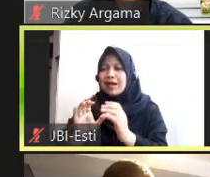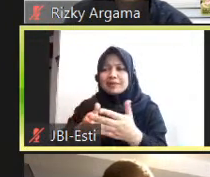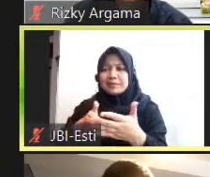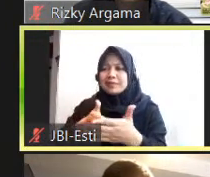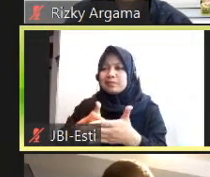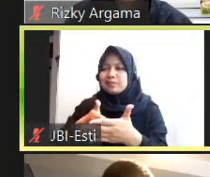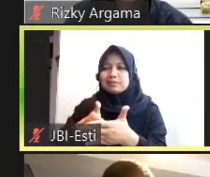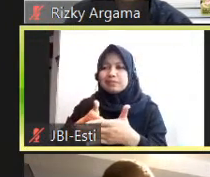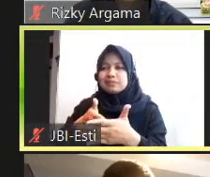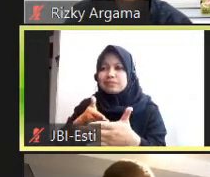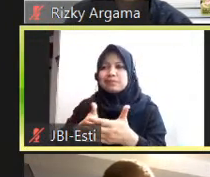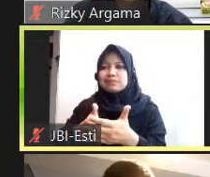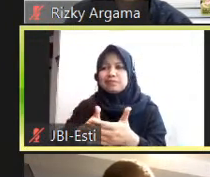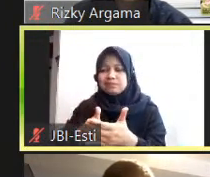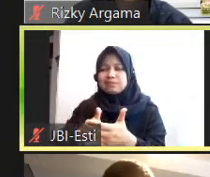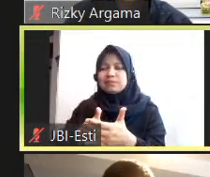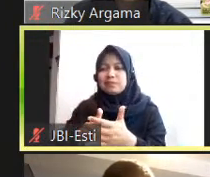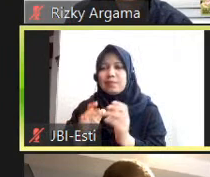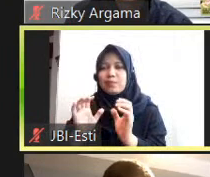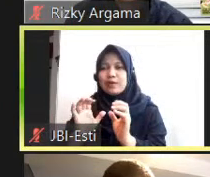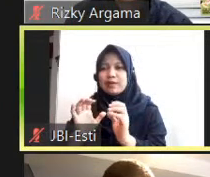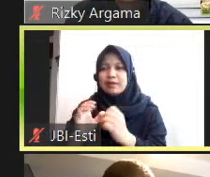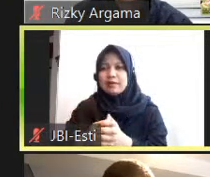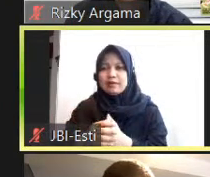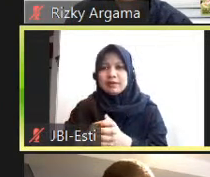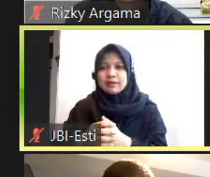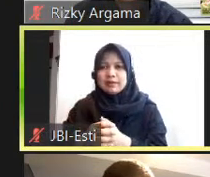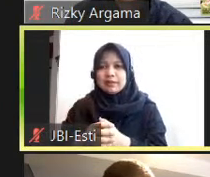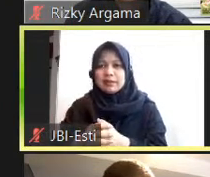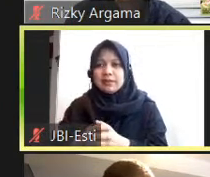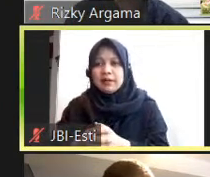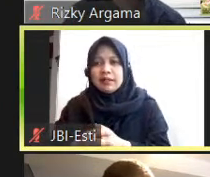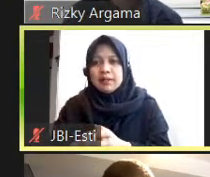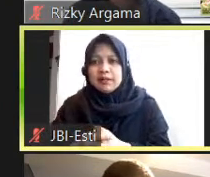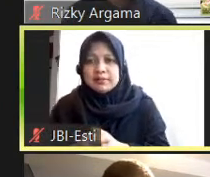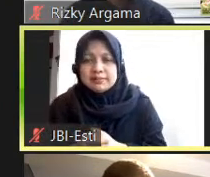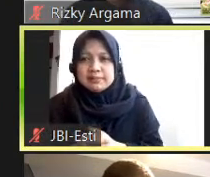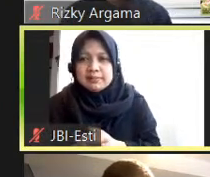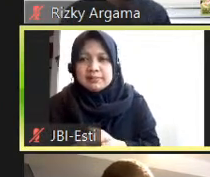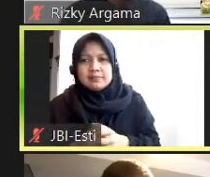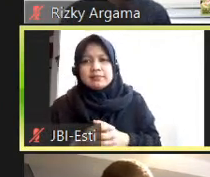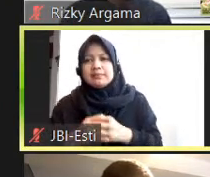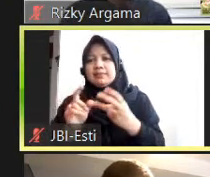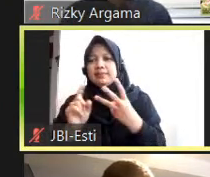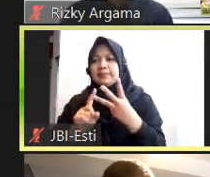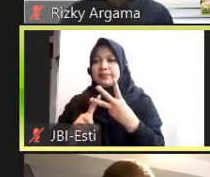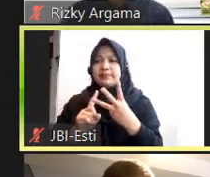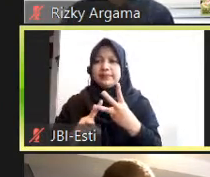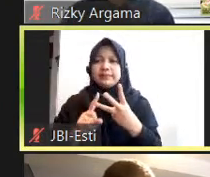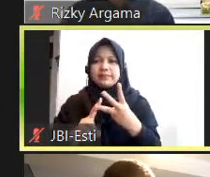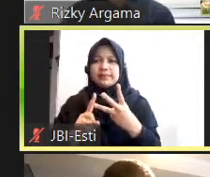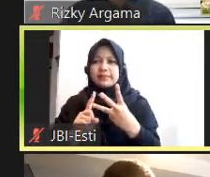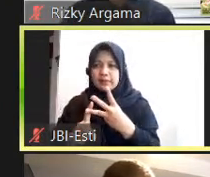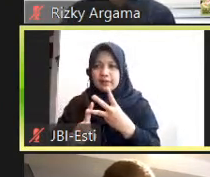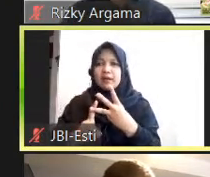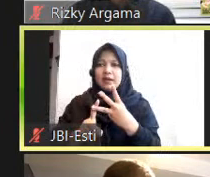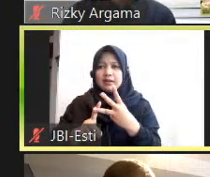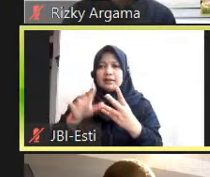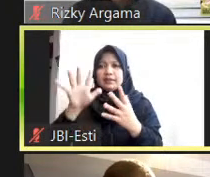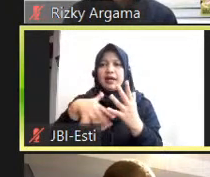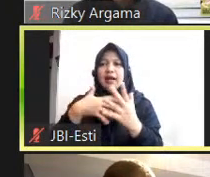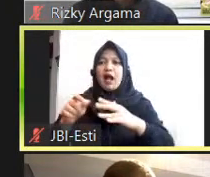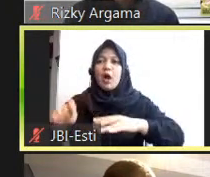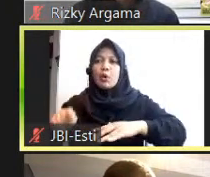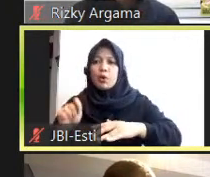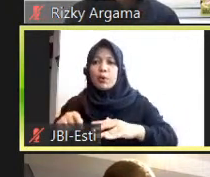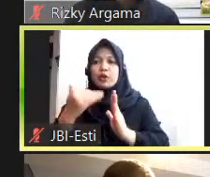hal financial sustainability bagi CSO Indonesia ke depan. Kemudian yang ketiga, membenahi kerangka hukum dan kebijakan yang mengancam